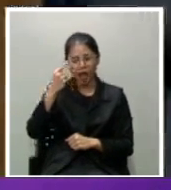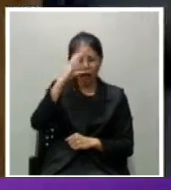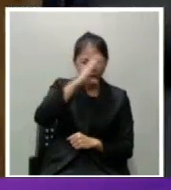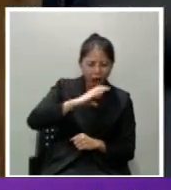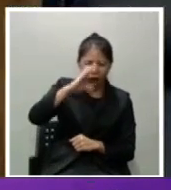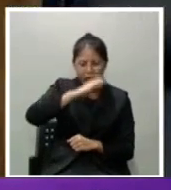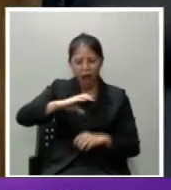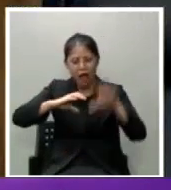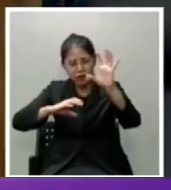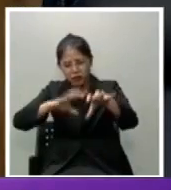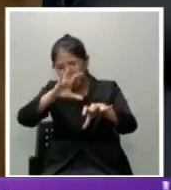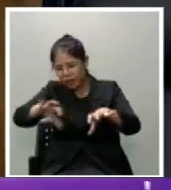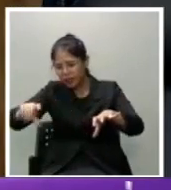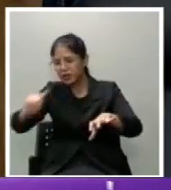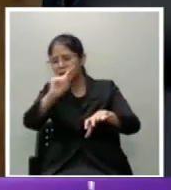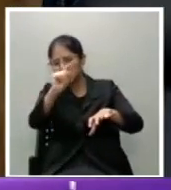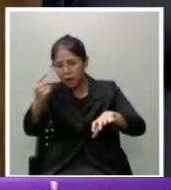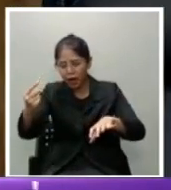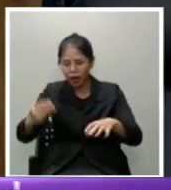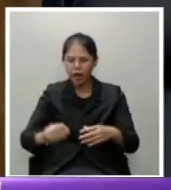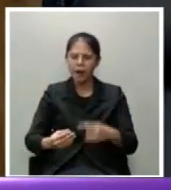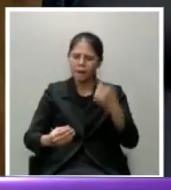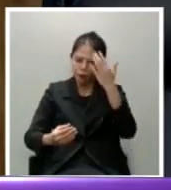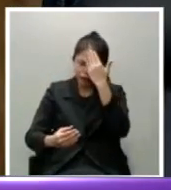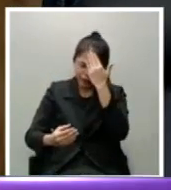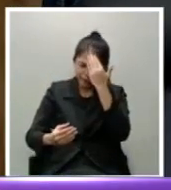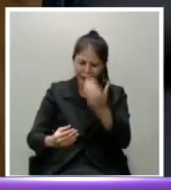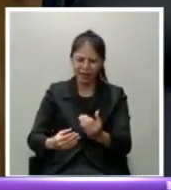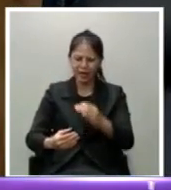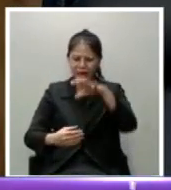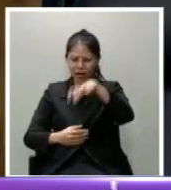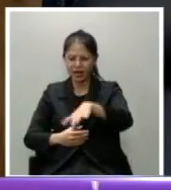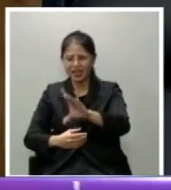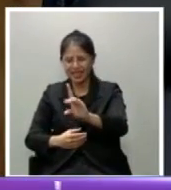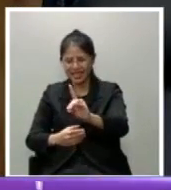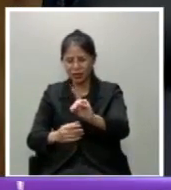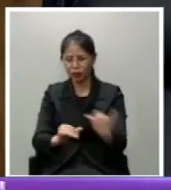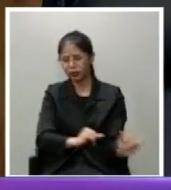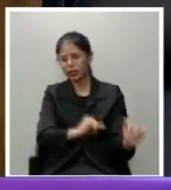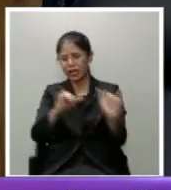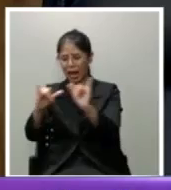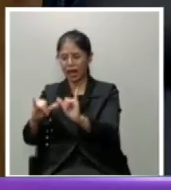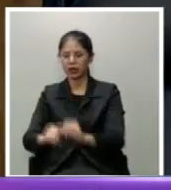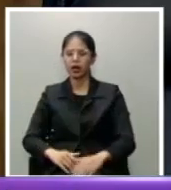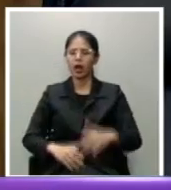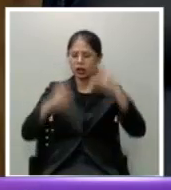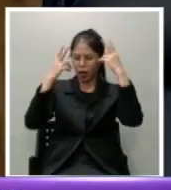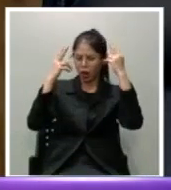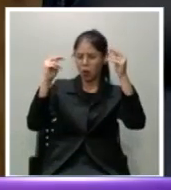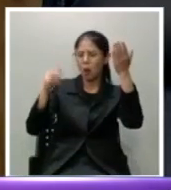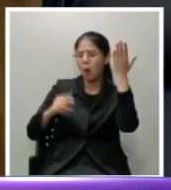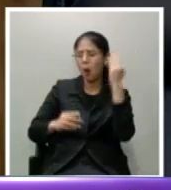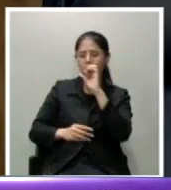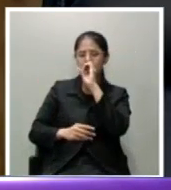ลท่านนายกบรรหารบอกให้โรงงานเนี่ยย้ายไปอยู่เชียงใหม่และฉะเชิงเ